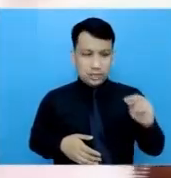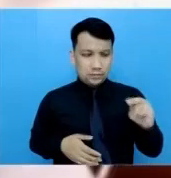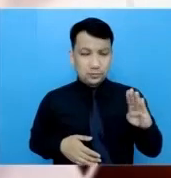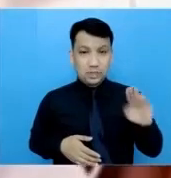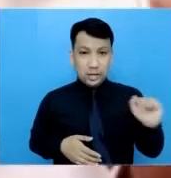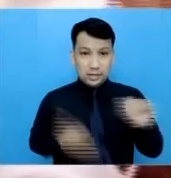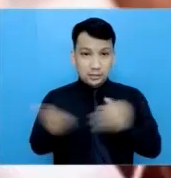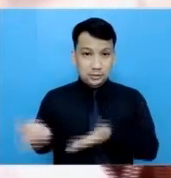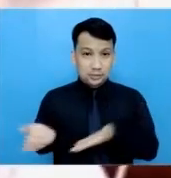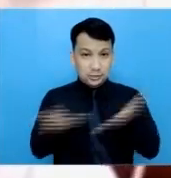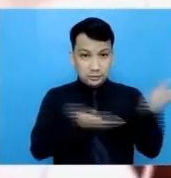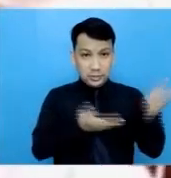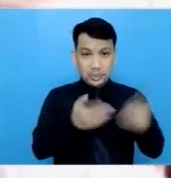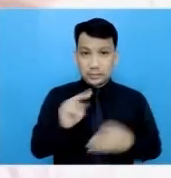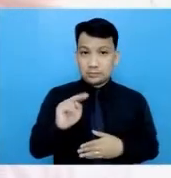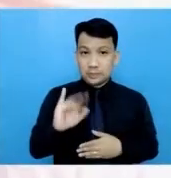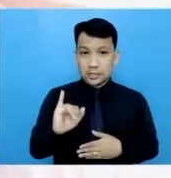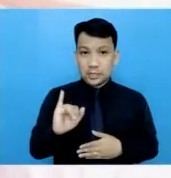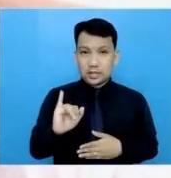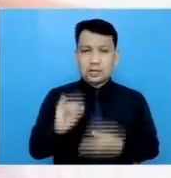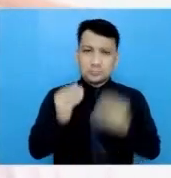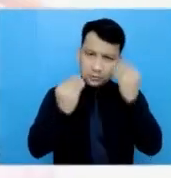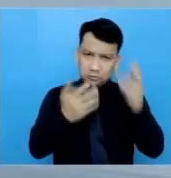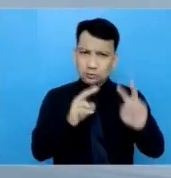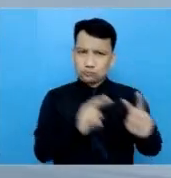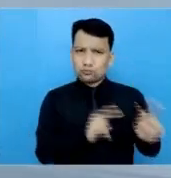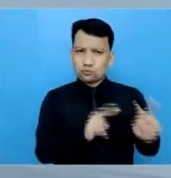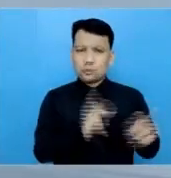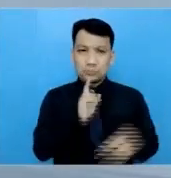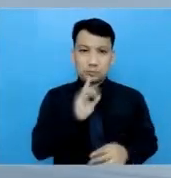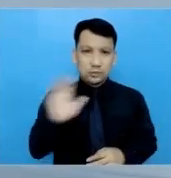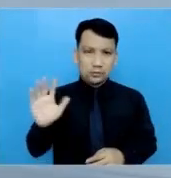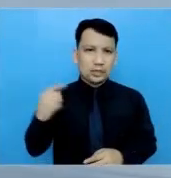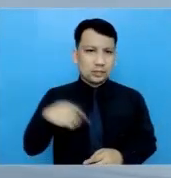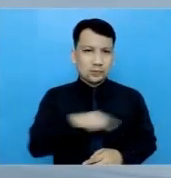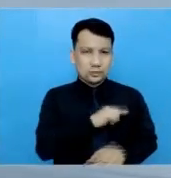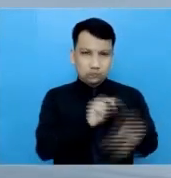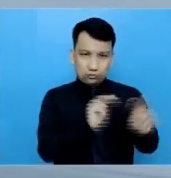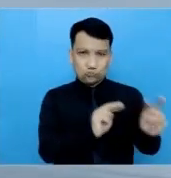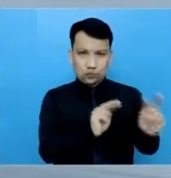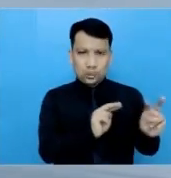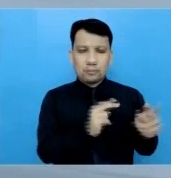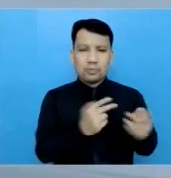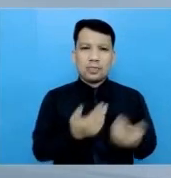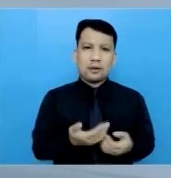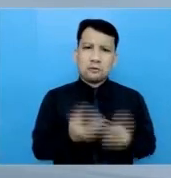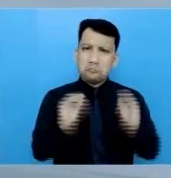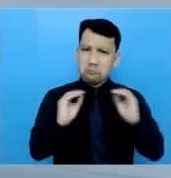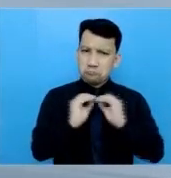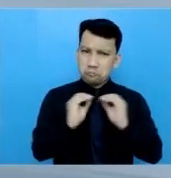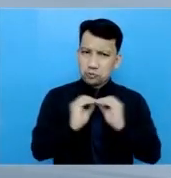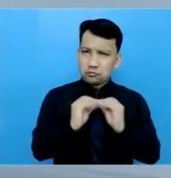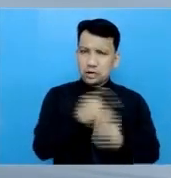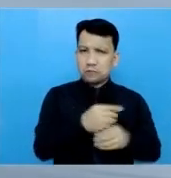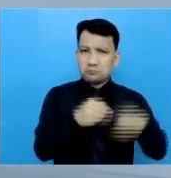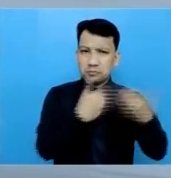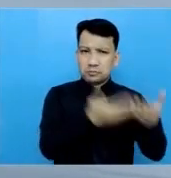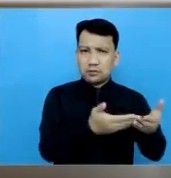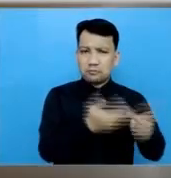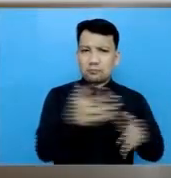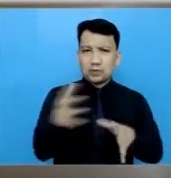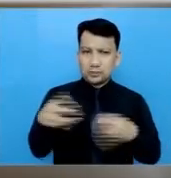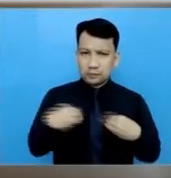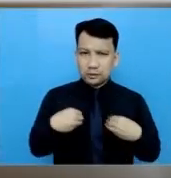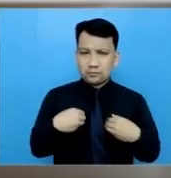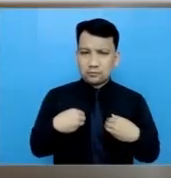At nangako tayo kay Nanay Helen na tututukan natin ito. para makamit nila ang hustisya.